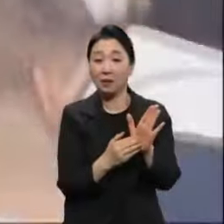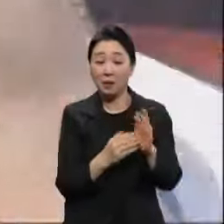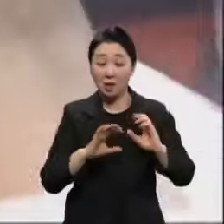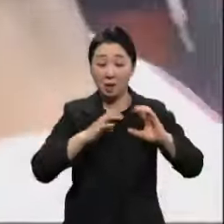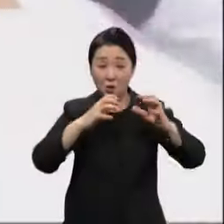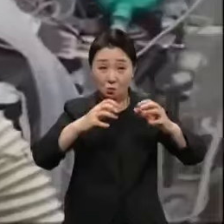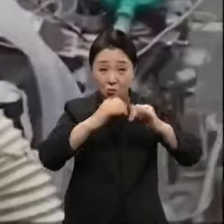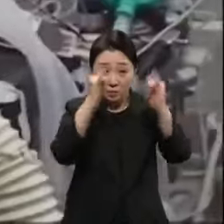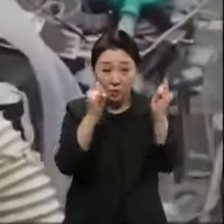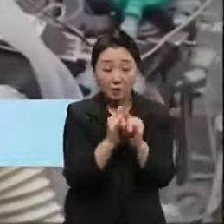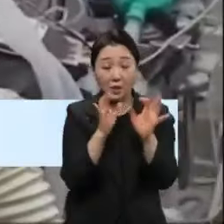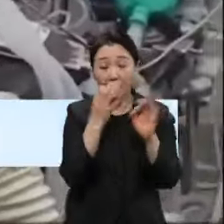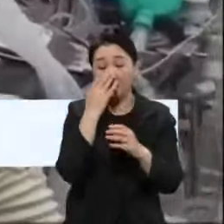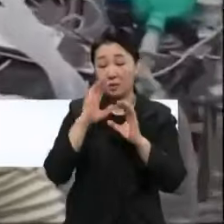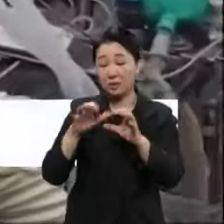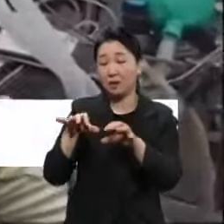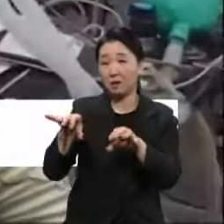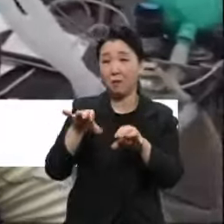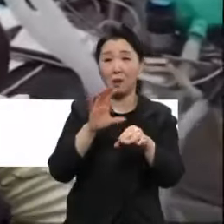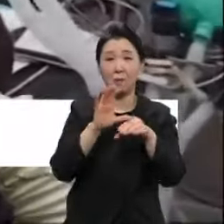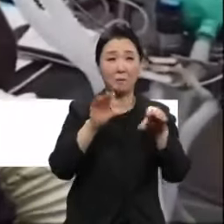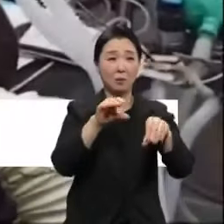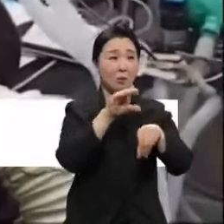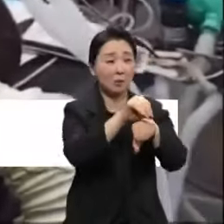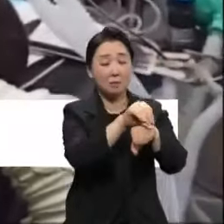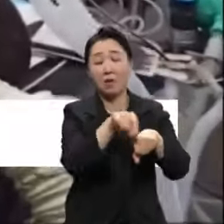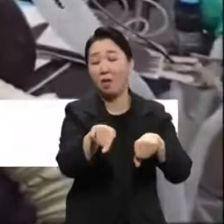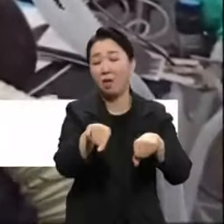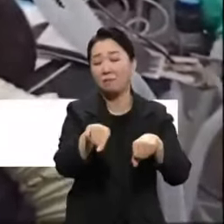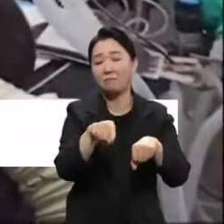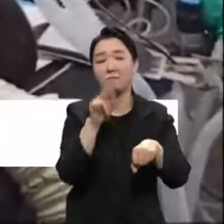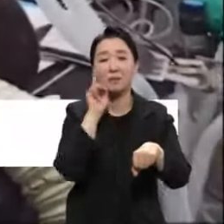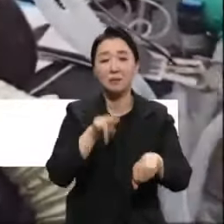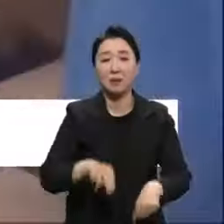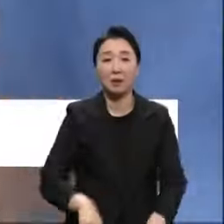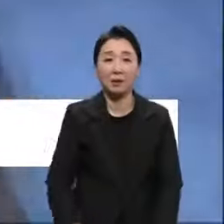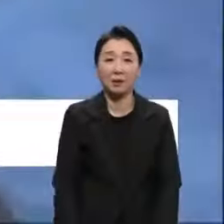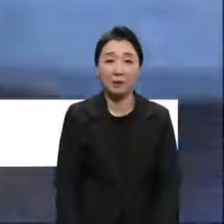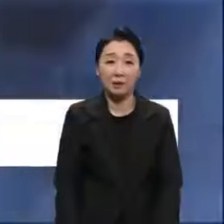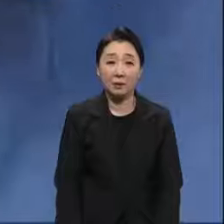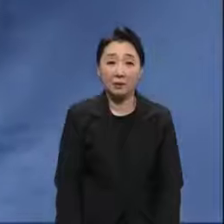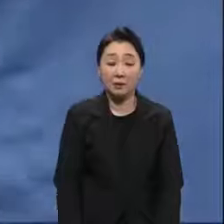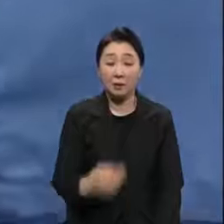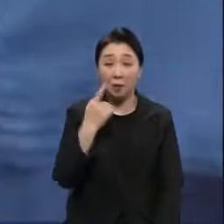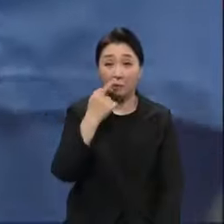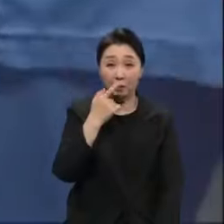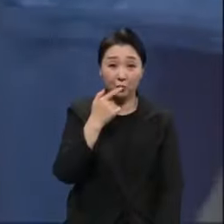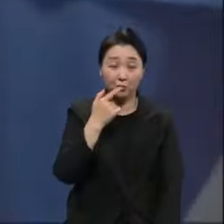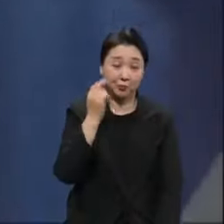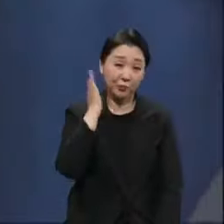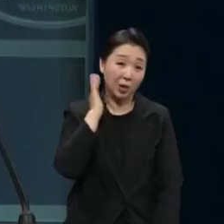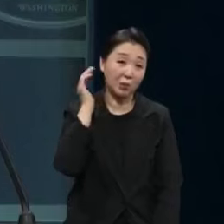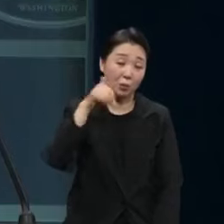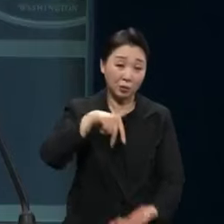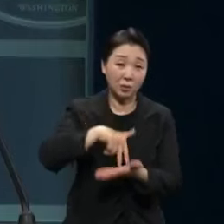국제사회는 이스라엘의 이번 조치가 과도하다고 말합니다. 특히 미국 백악관은 직접 우려의 목소리를 냈습니다.